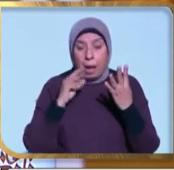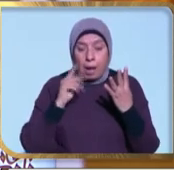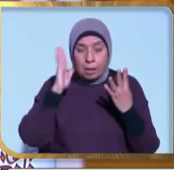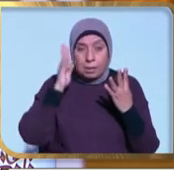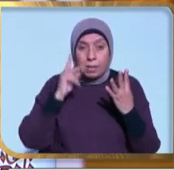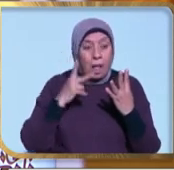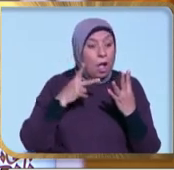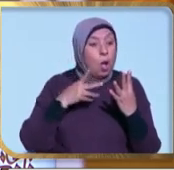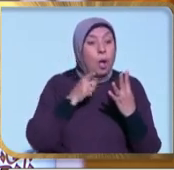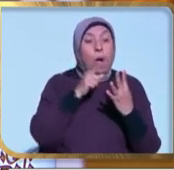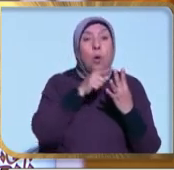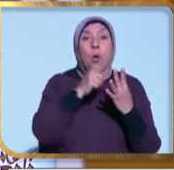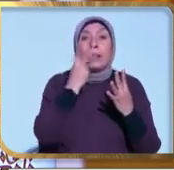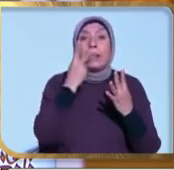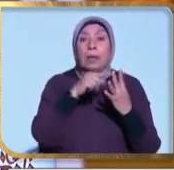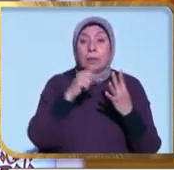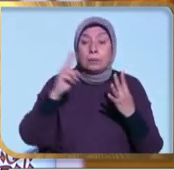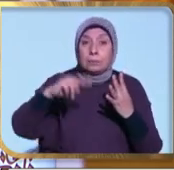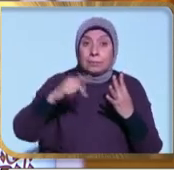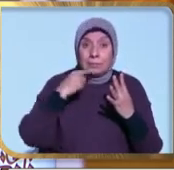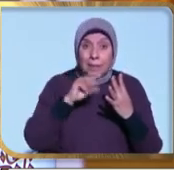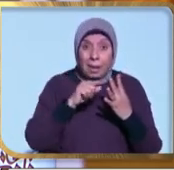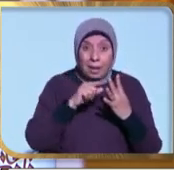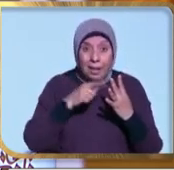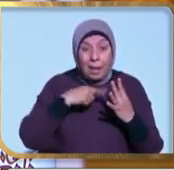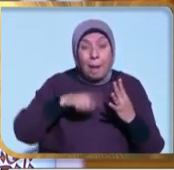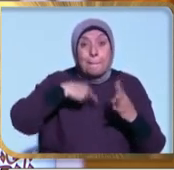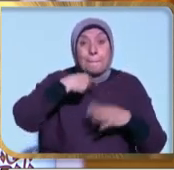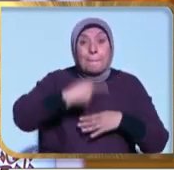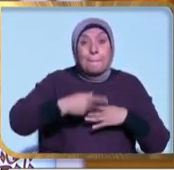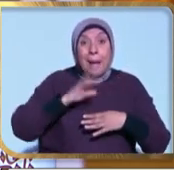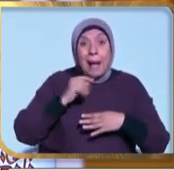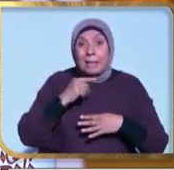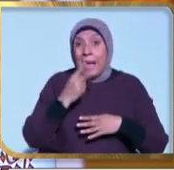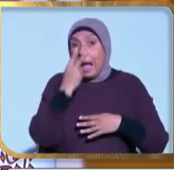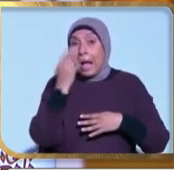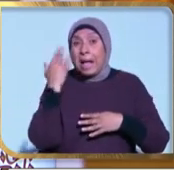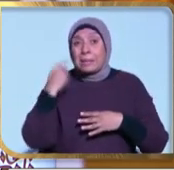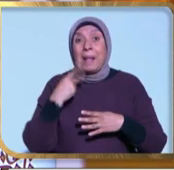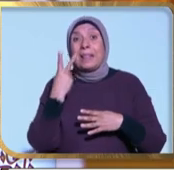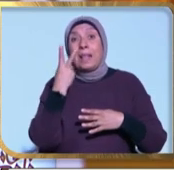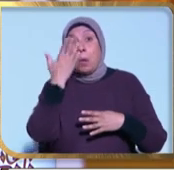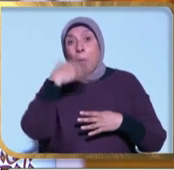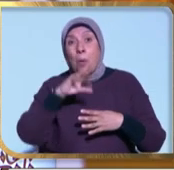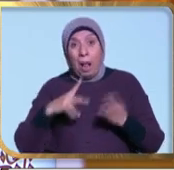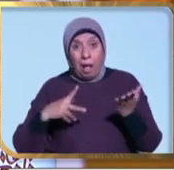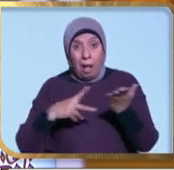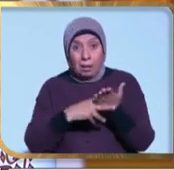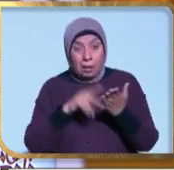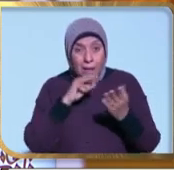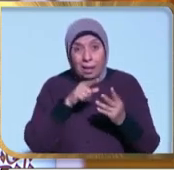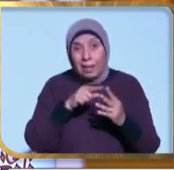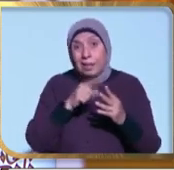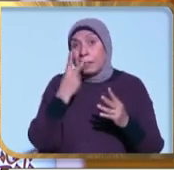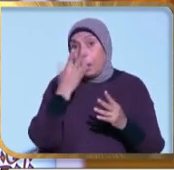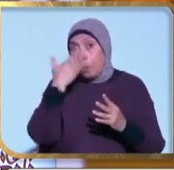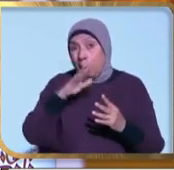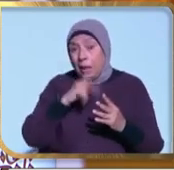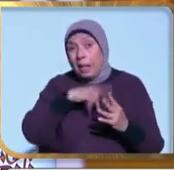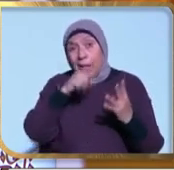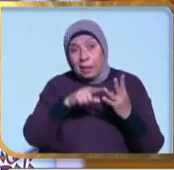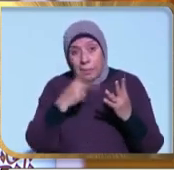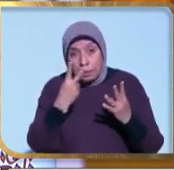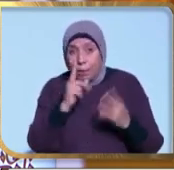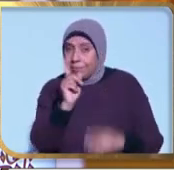ويدخل في الصلاه ويبتدئ من جديد وما يبني على انه صلى قبل كده ركعه لا يبني على ما جاء